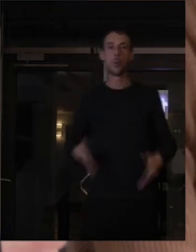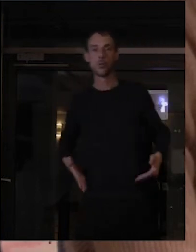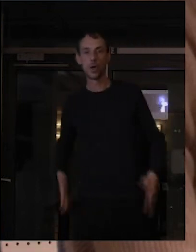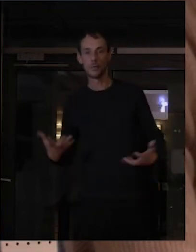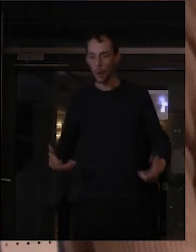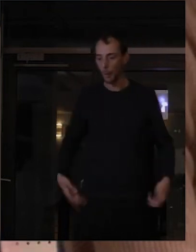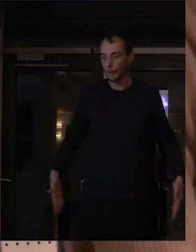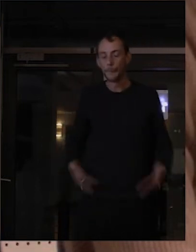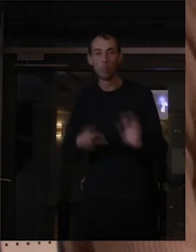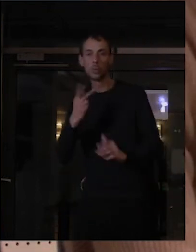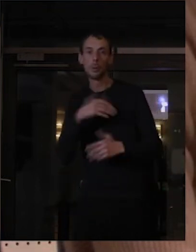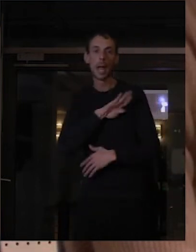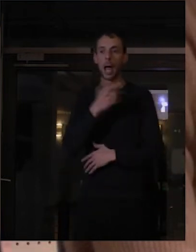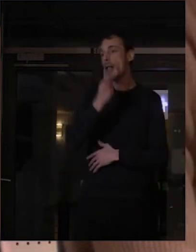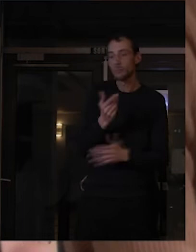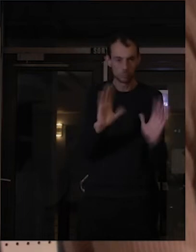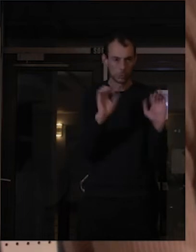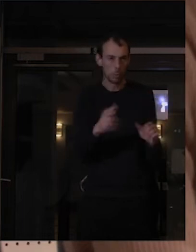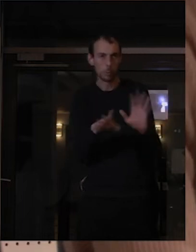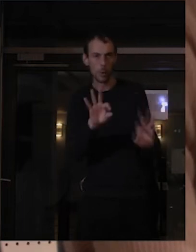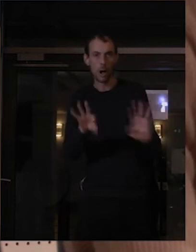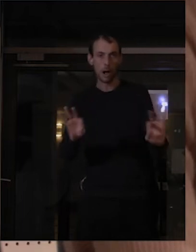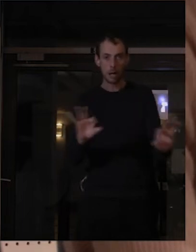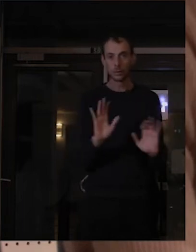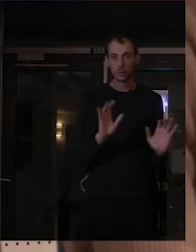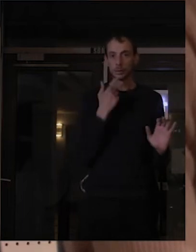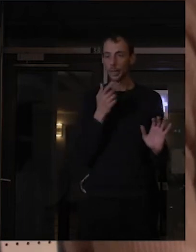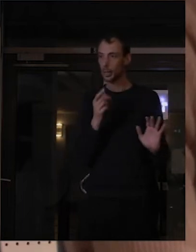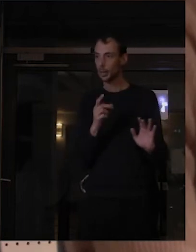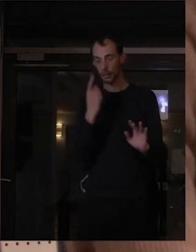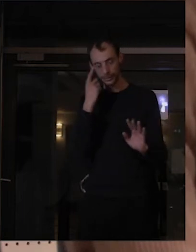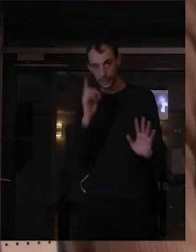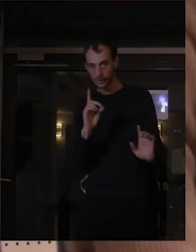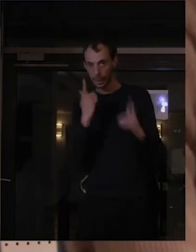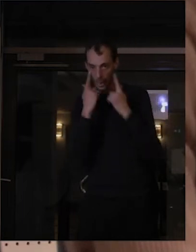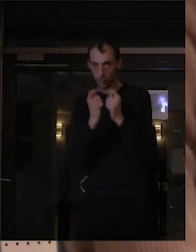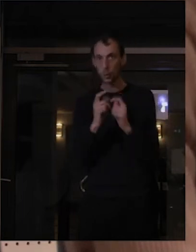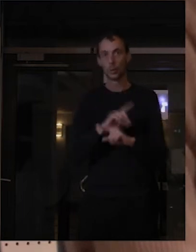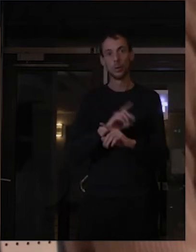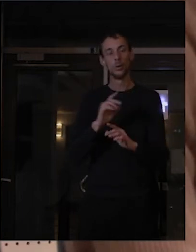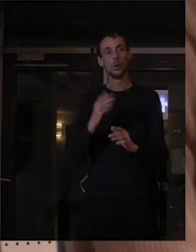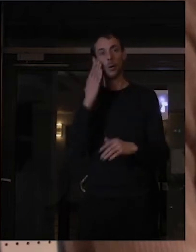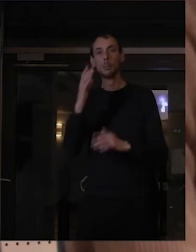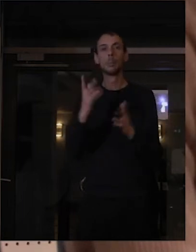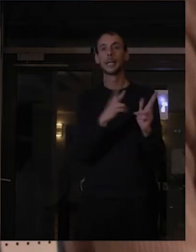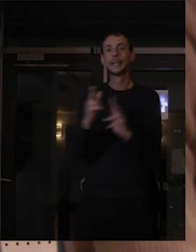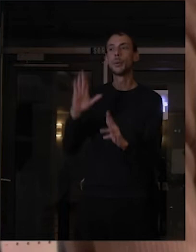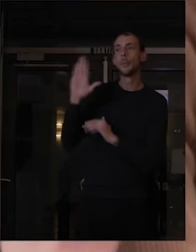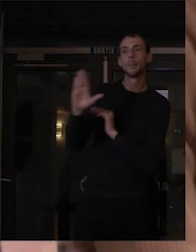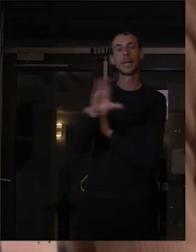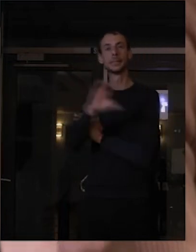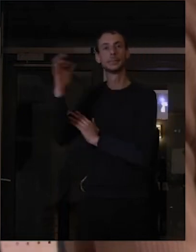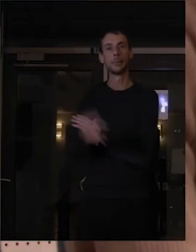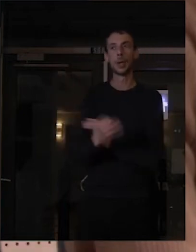l'aise dedans. Donc, il ne faudrait pas qu'on tombe dans un extrême à vouloir justement féminiser à 100% les tenues, si ce qu'on appelle